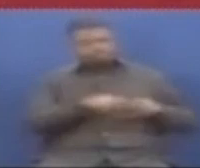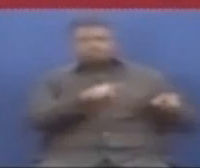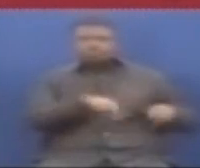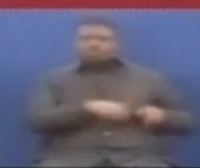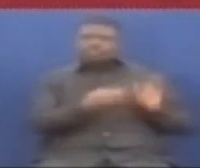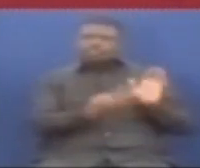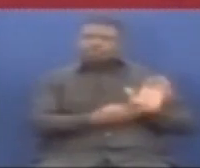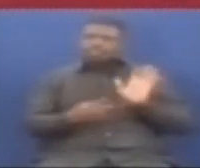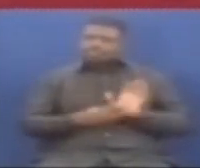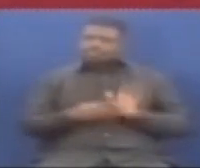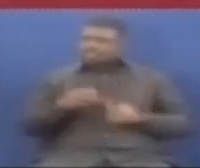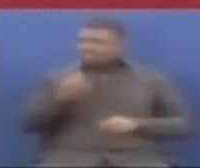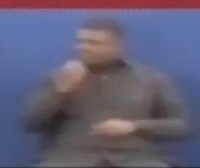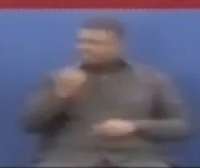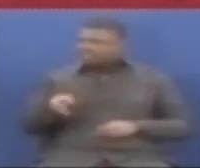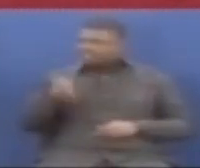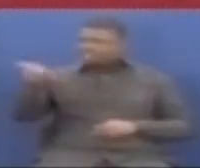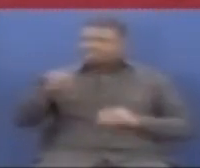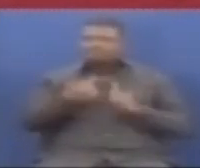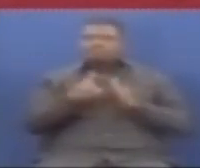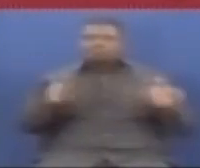hayo.